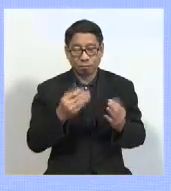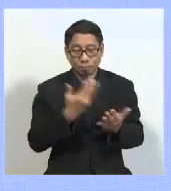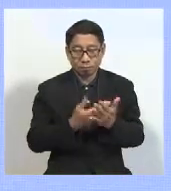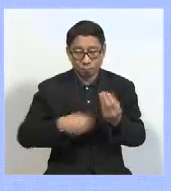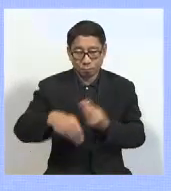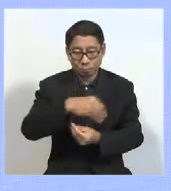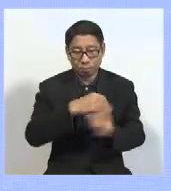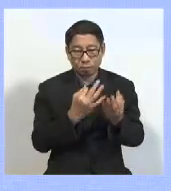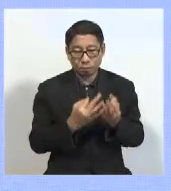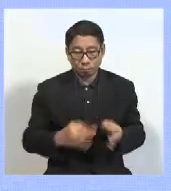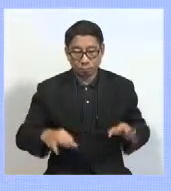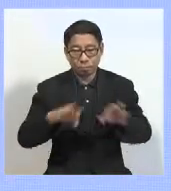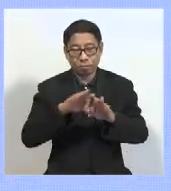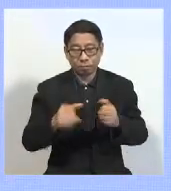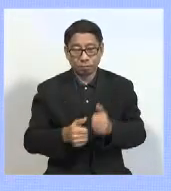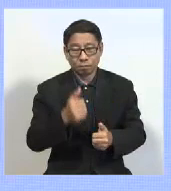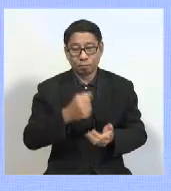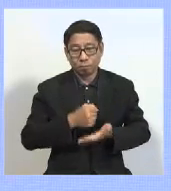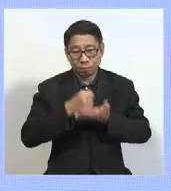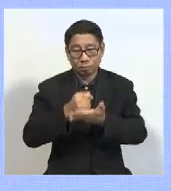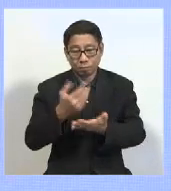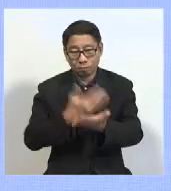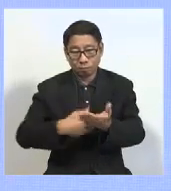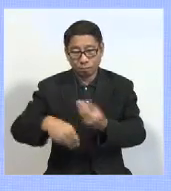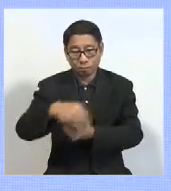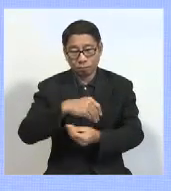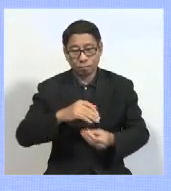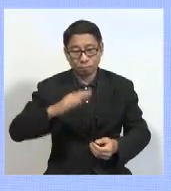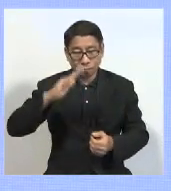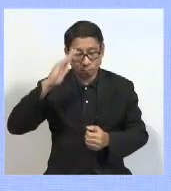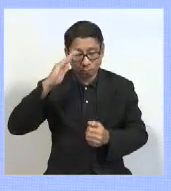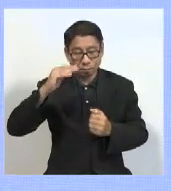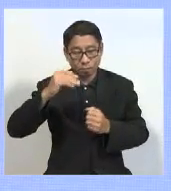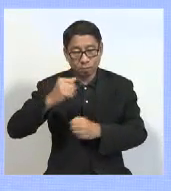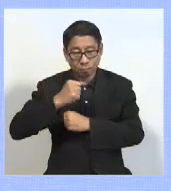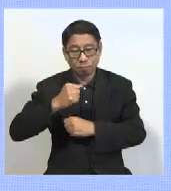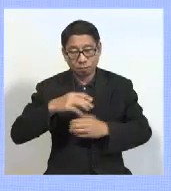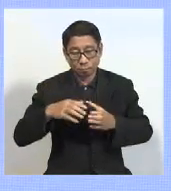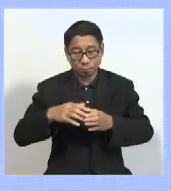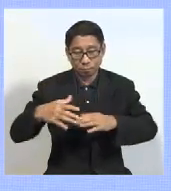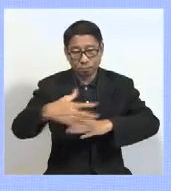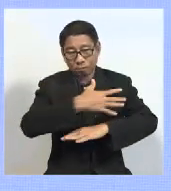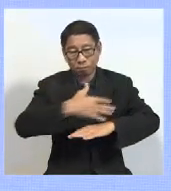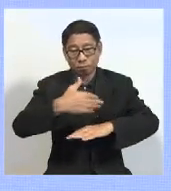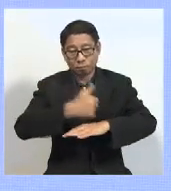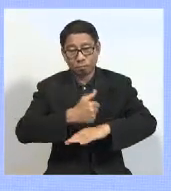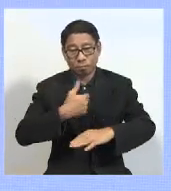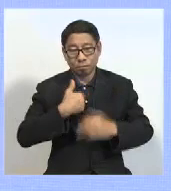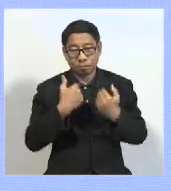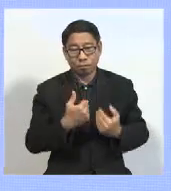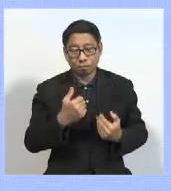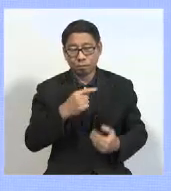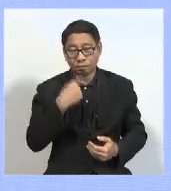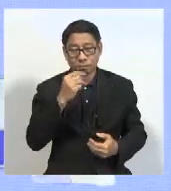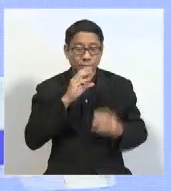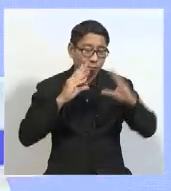ญที่สุดและที่สำคัญเกื้อหนุนเศรษฐกิจคือความมั่นคงความมีเสถียรภาพทางการเมืองนะเพราะนั้นเรื่องที่ใคร